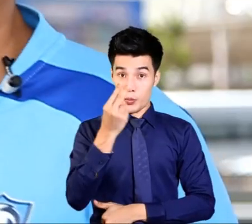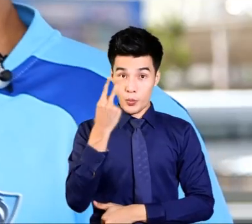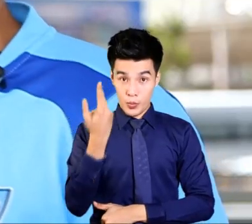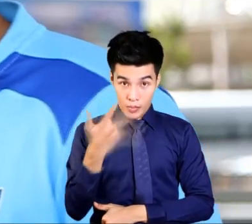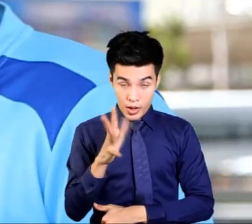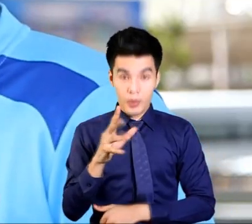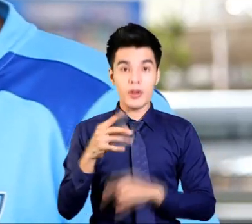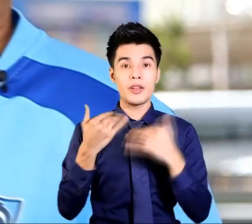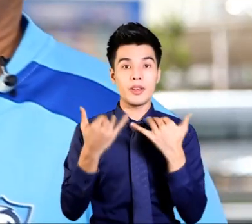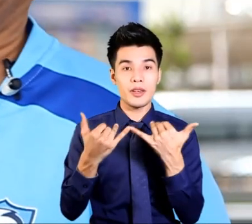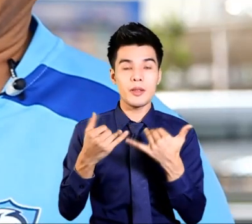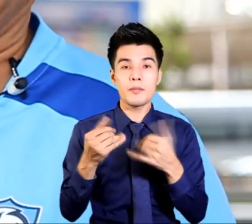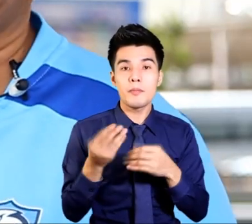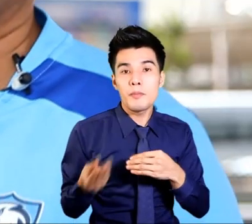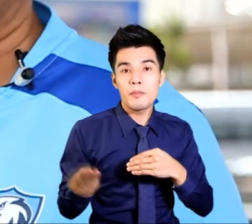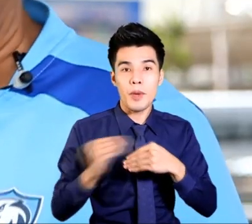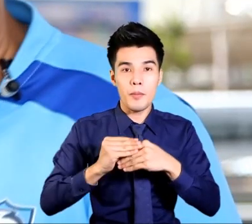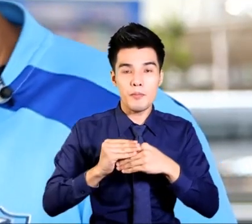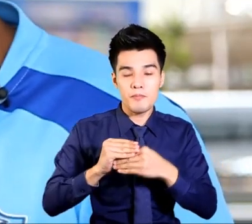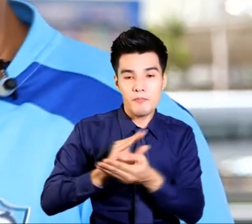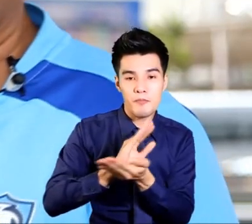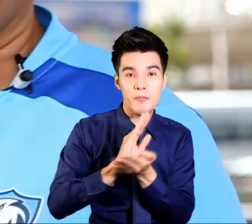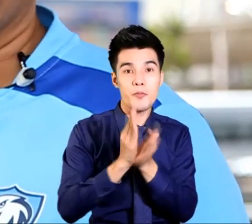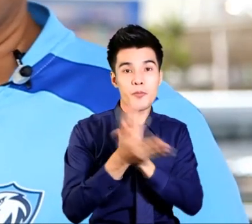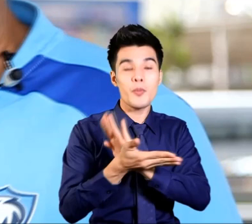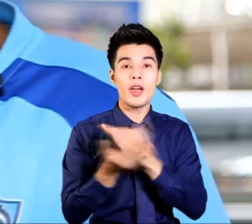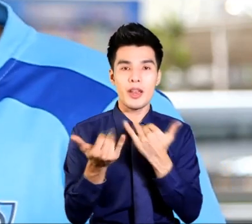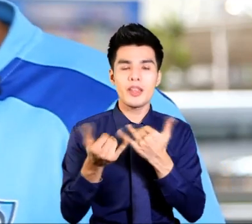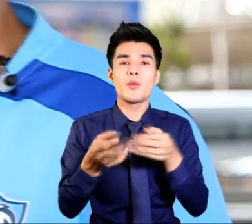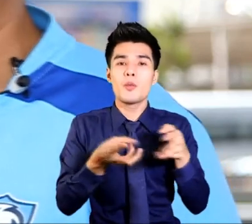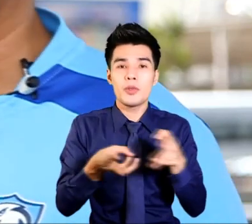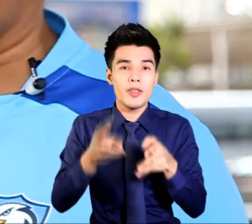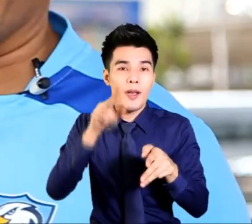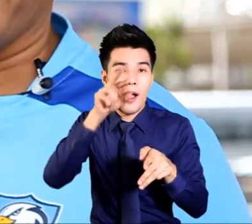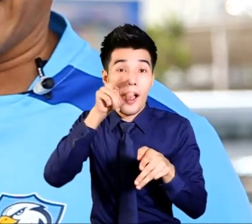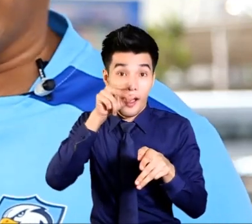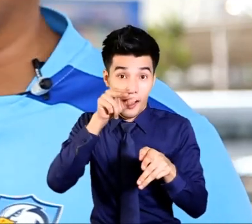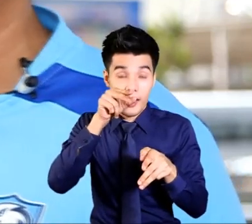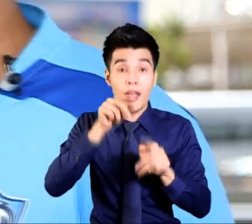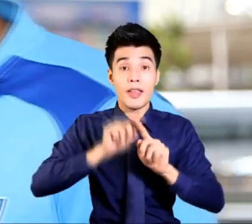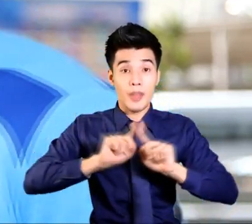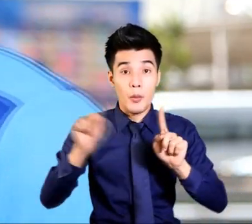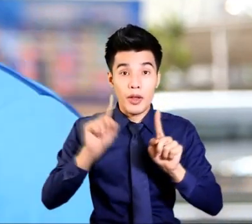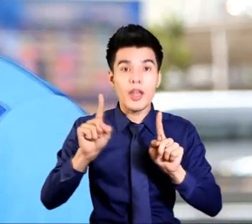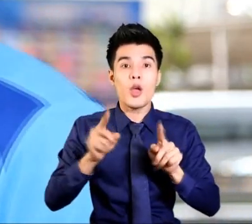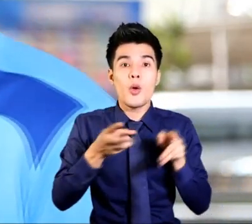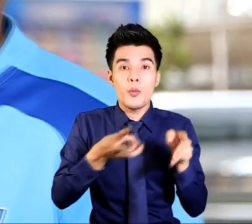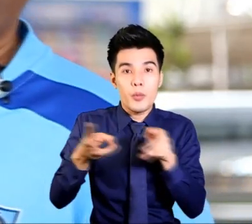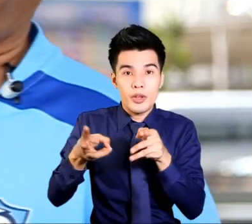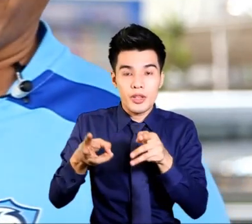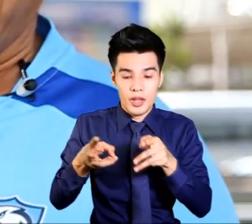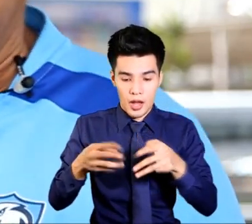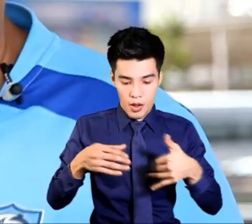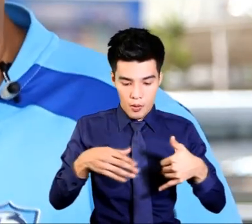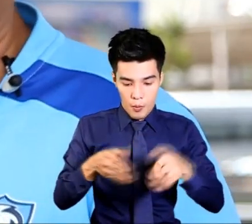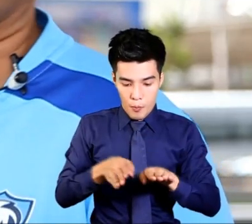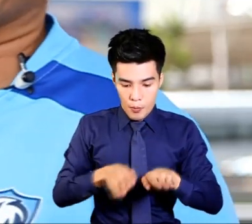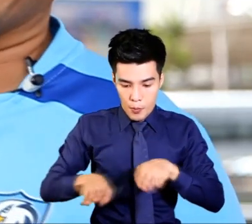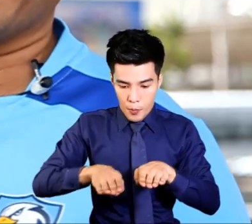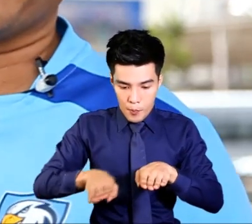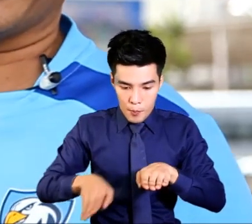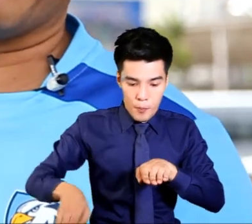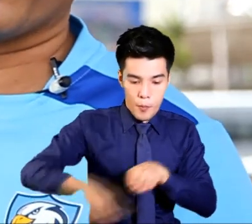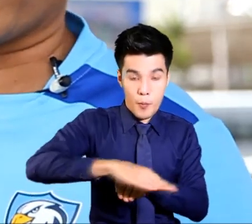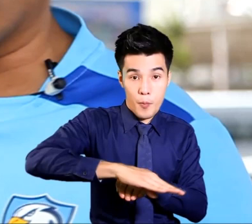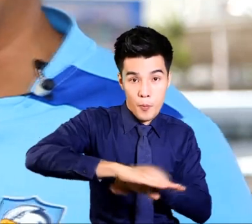ท้าด้านนอกและเปลี่ยนทิศทางในการหนีแต่คราวนี้จะเลี้ยงเหมือนกันแต่เป็นการวร์ฟุตบอลแล้วก็หนีไปอีกด้าน